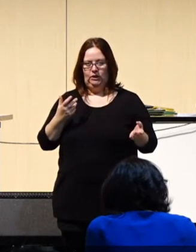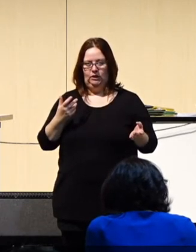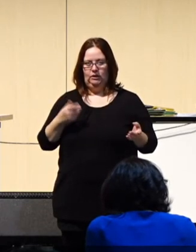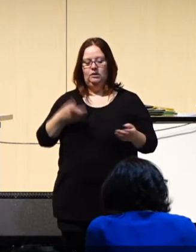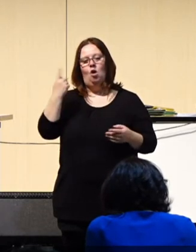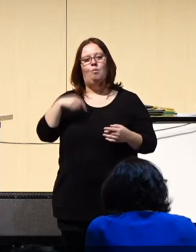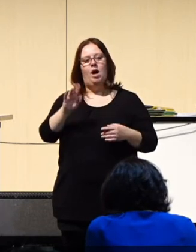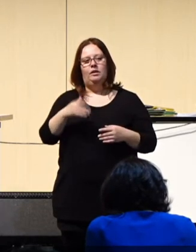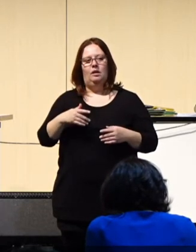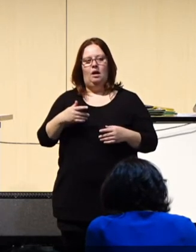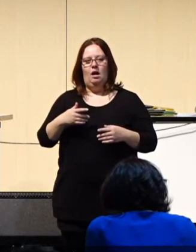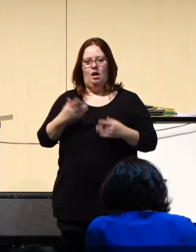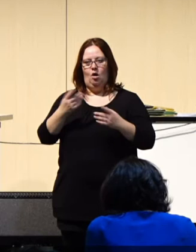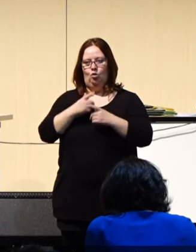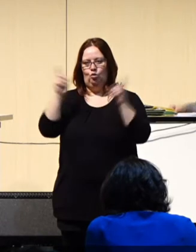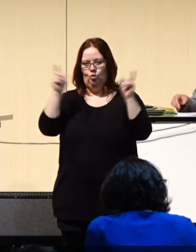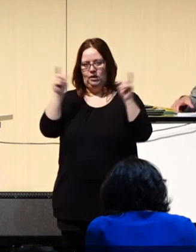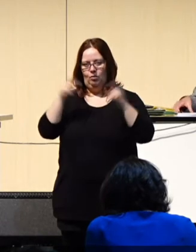bei der Kundgebung am